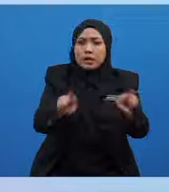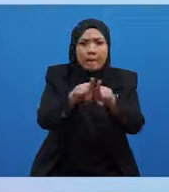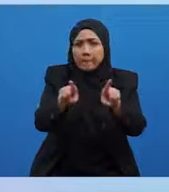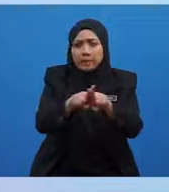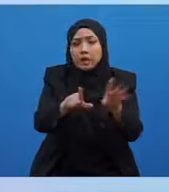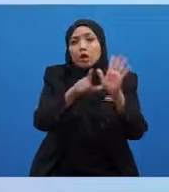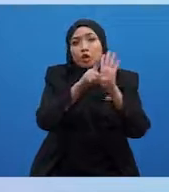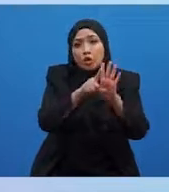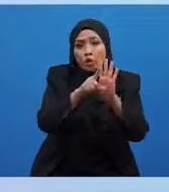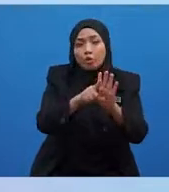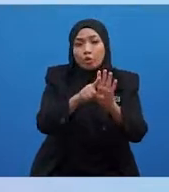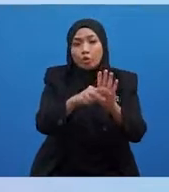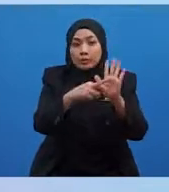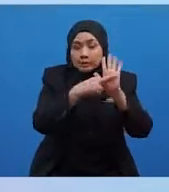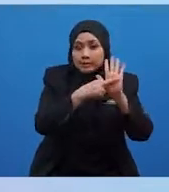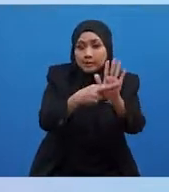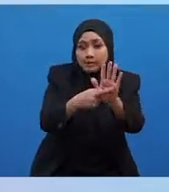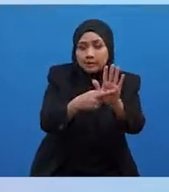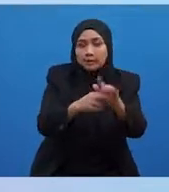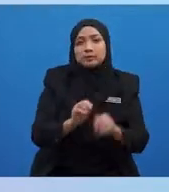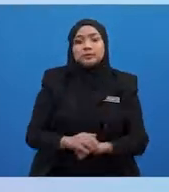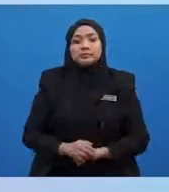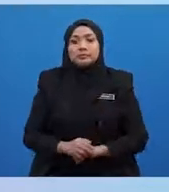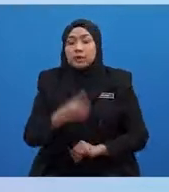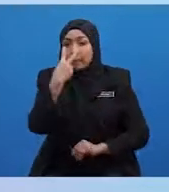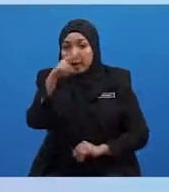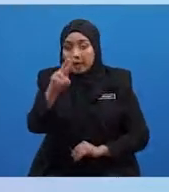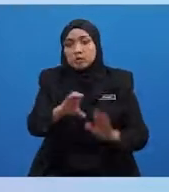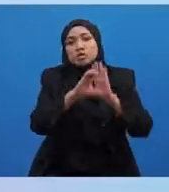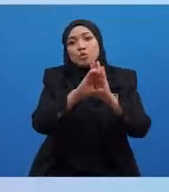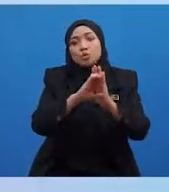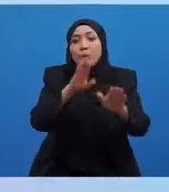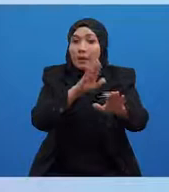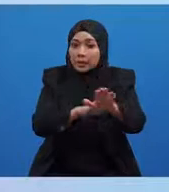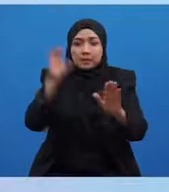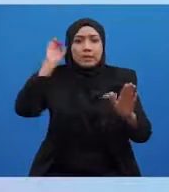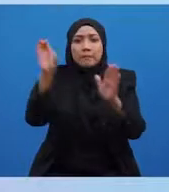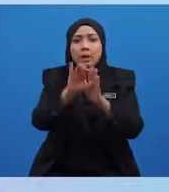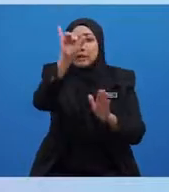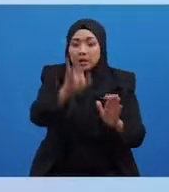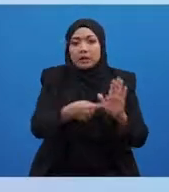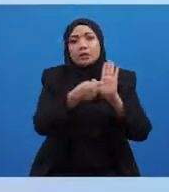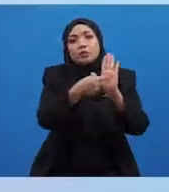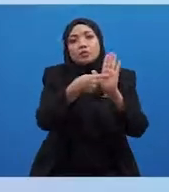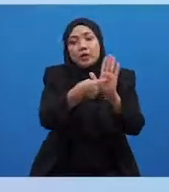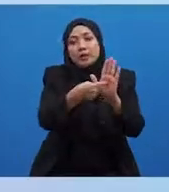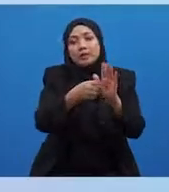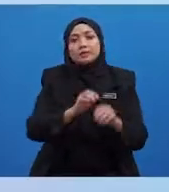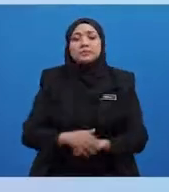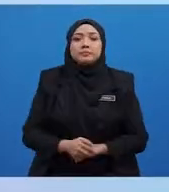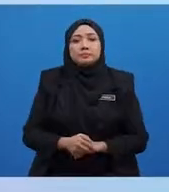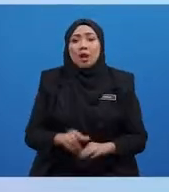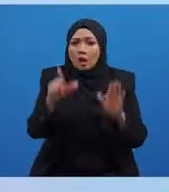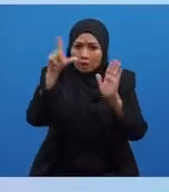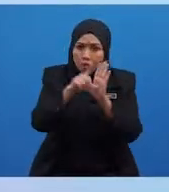dengan logo representasi. Perhatikan contoh pada gambar yang dipaparkan ini.